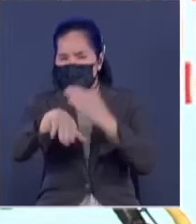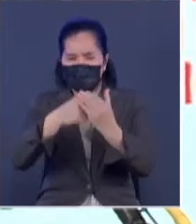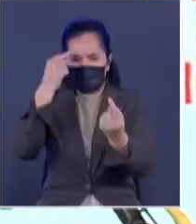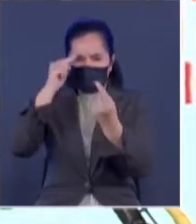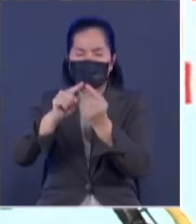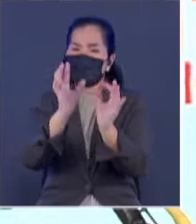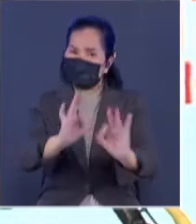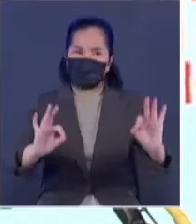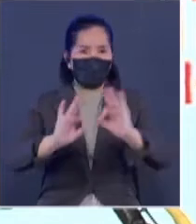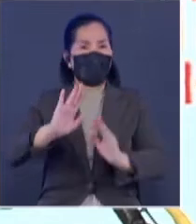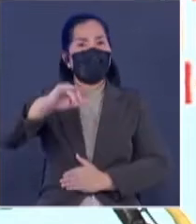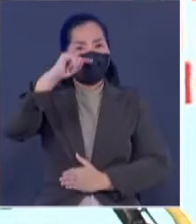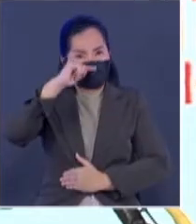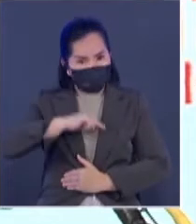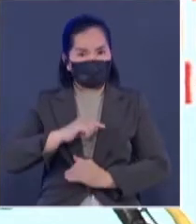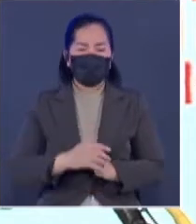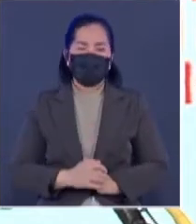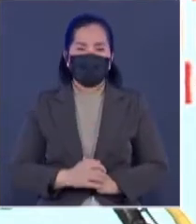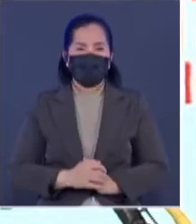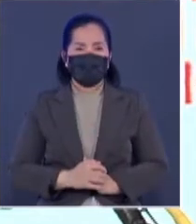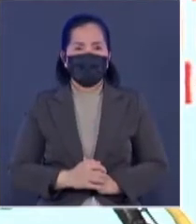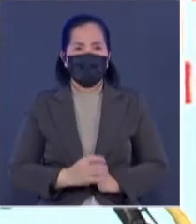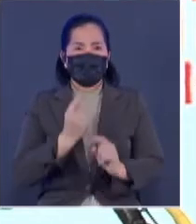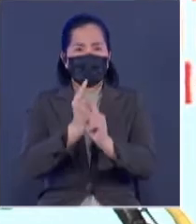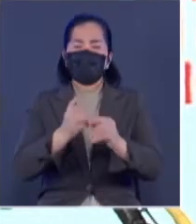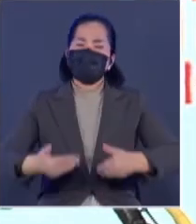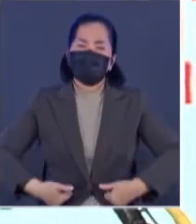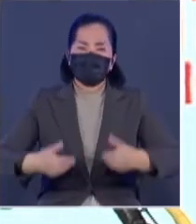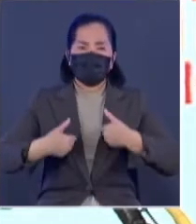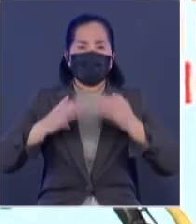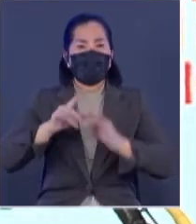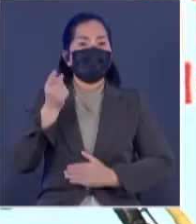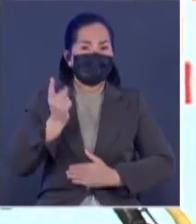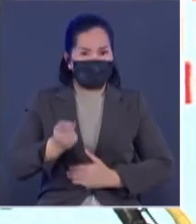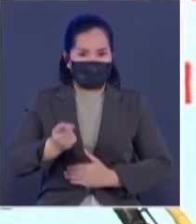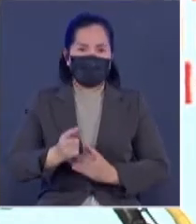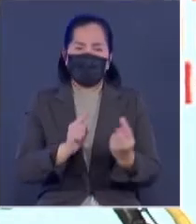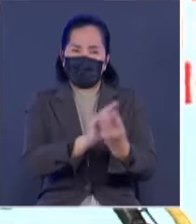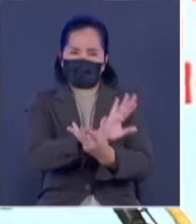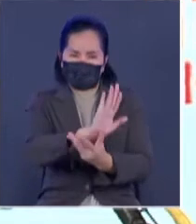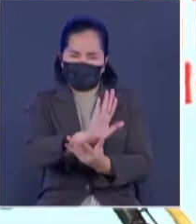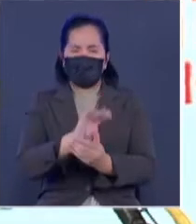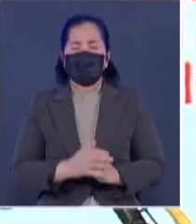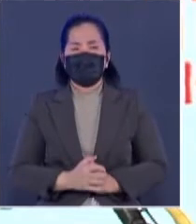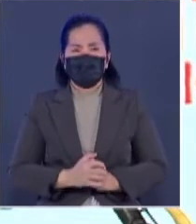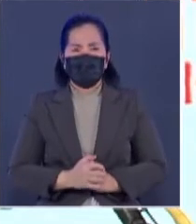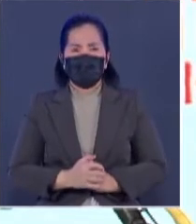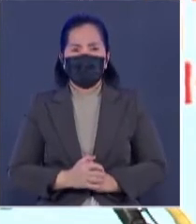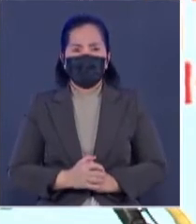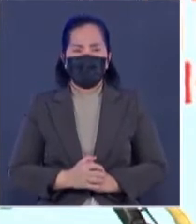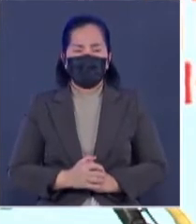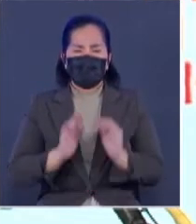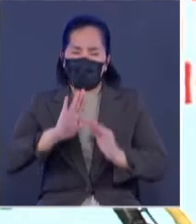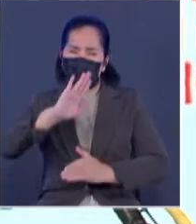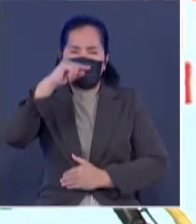ของความเป็นไทยความจริงต่อทั้งวัฒนธรรมเราทั้งเรื่องราวของบ้านเ